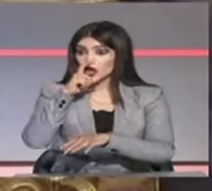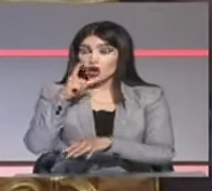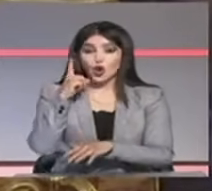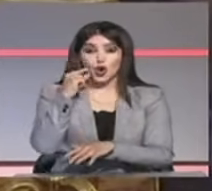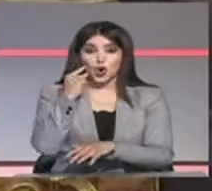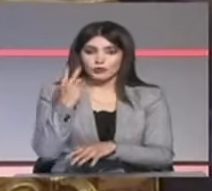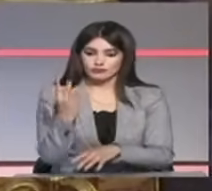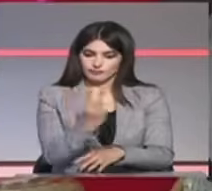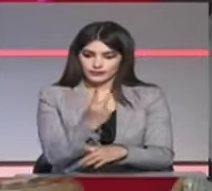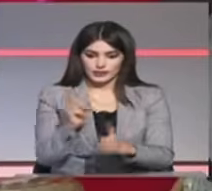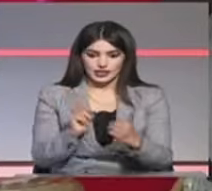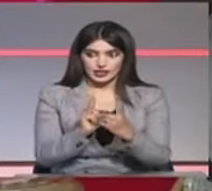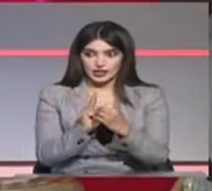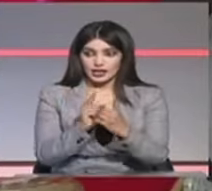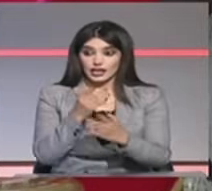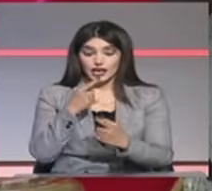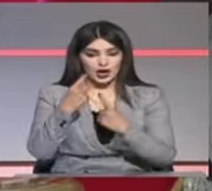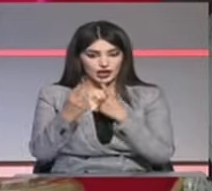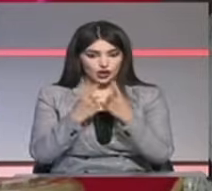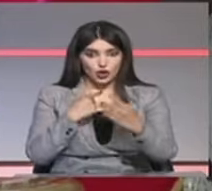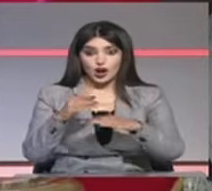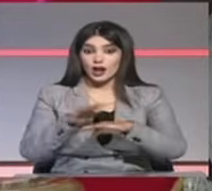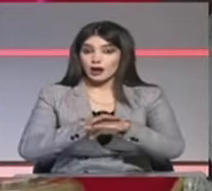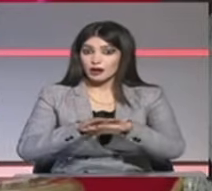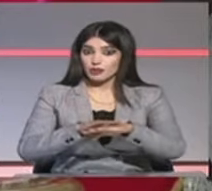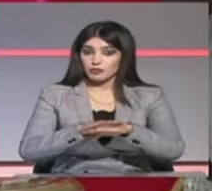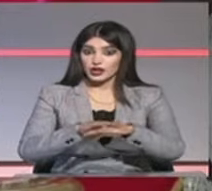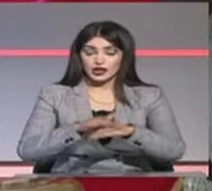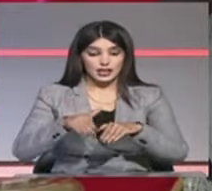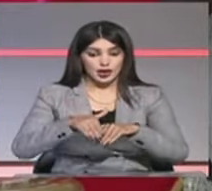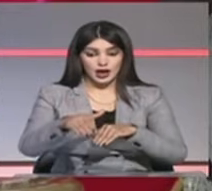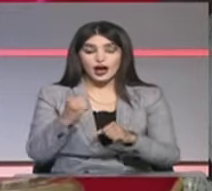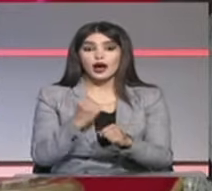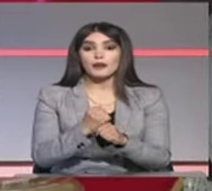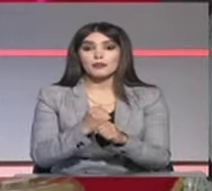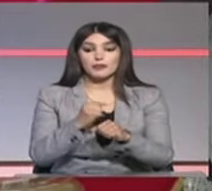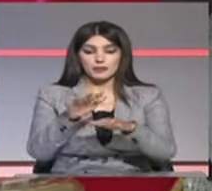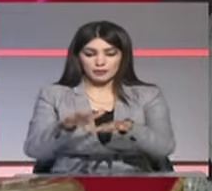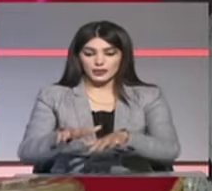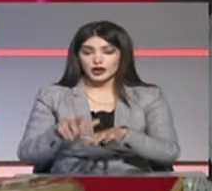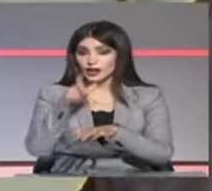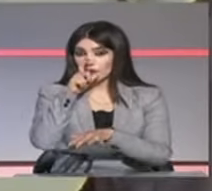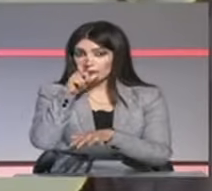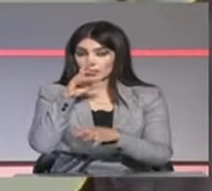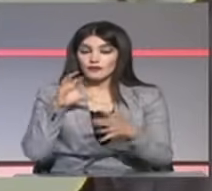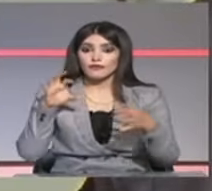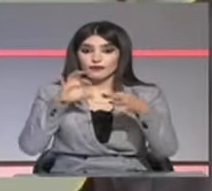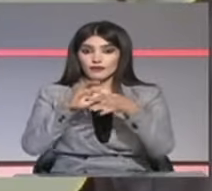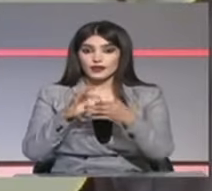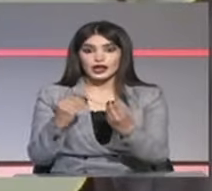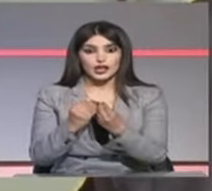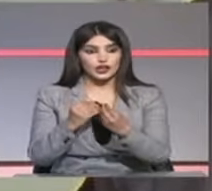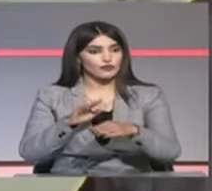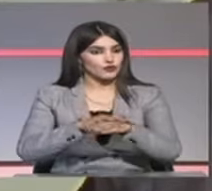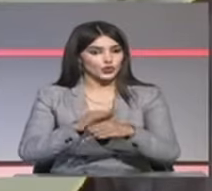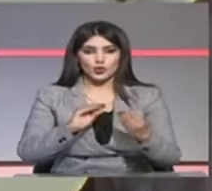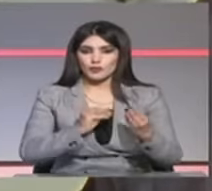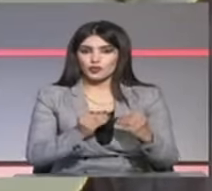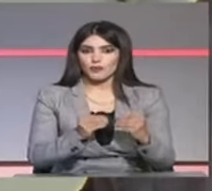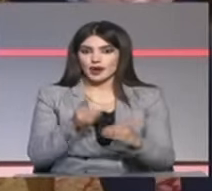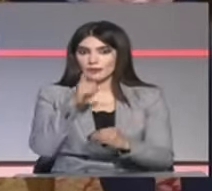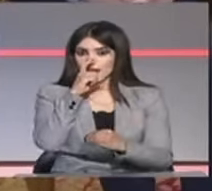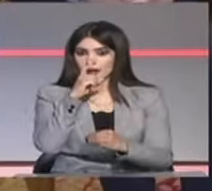العسومي لقاء تم التطرق خلاله يسير عمل البرلمان العربي في علاقه ب مختلف القضايا العربيه